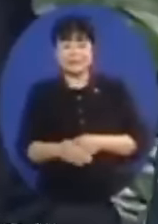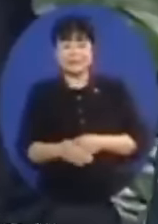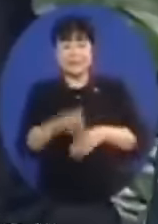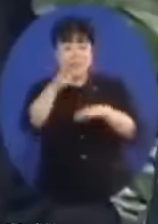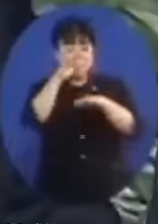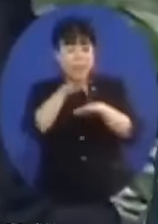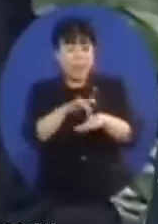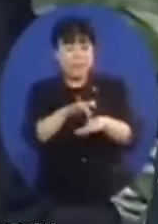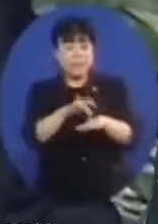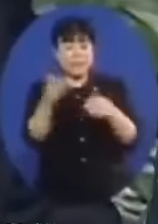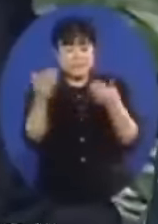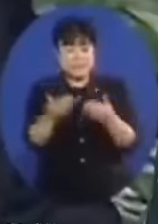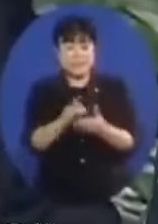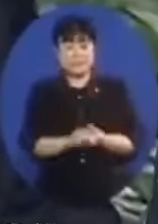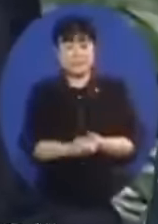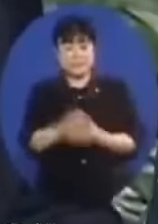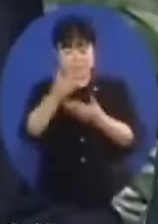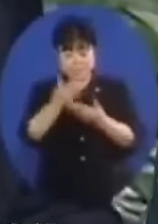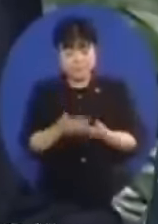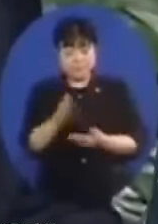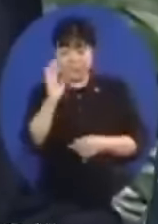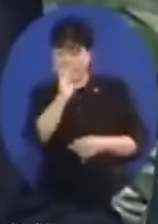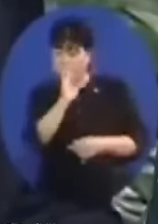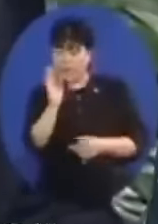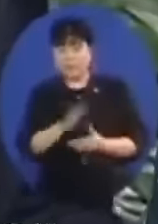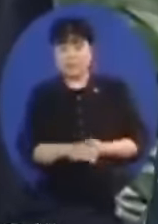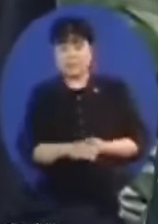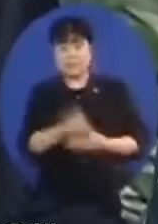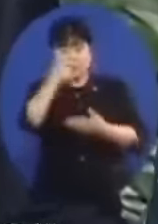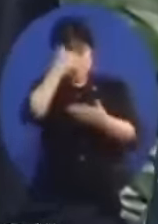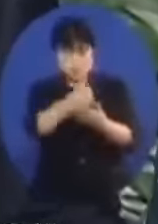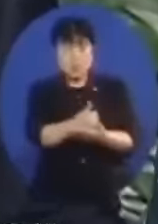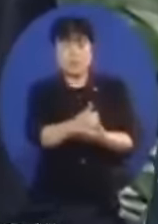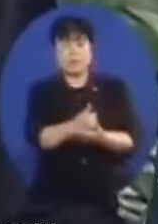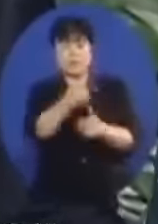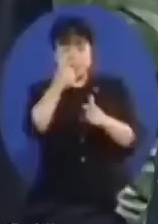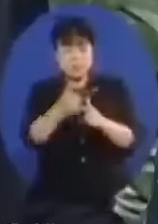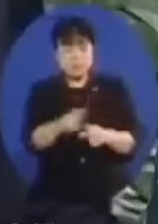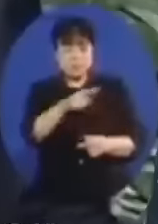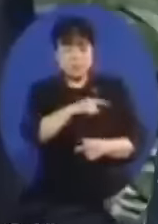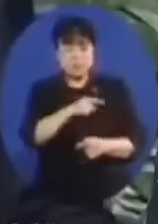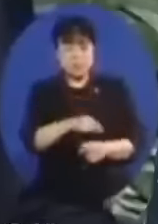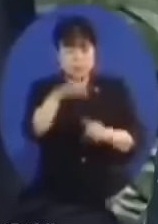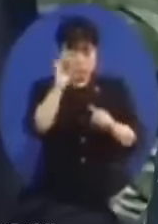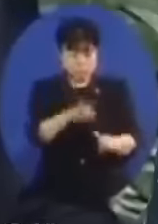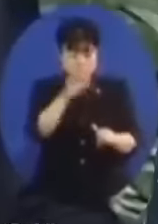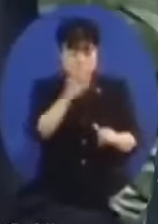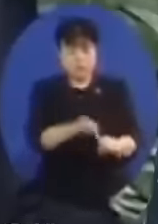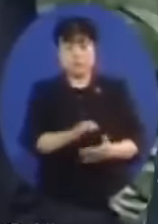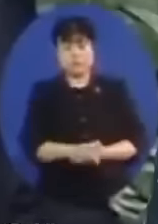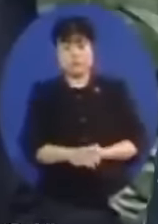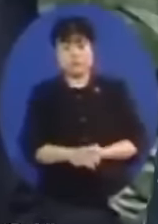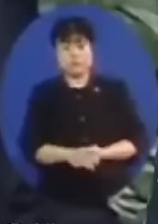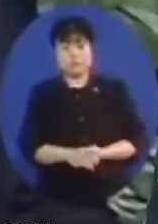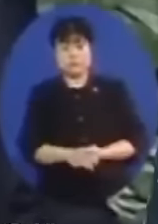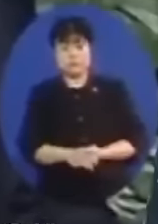마귀의 일을 받아들이면 안 됩니다. 죄를 예수 이름으로 꾸짖고